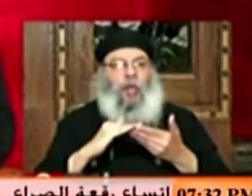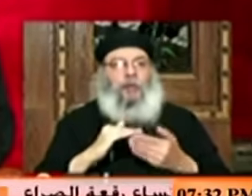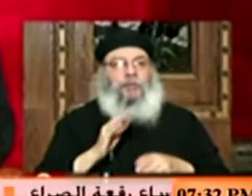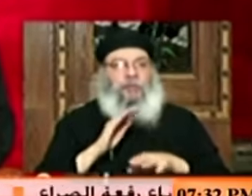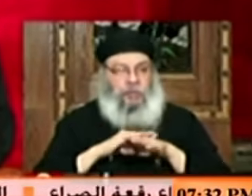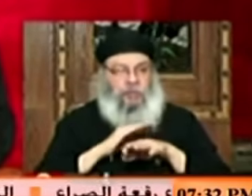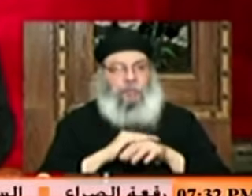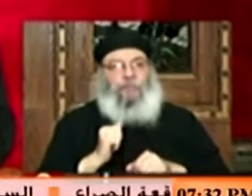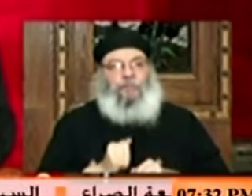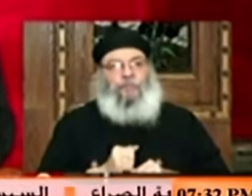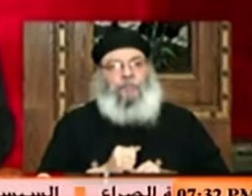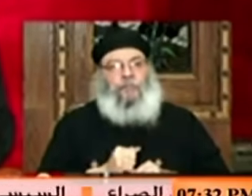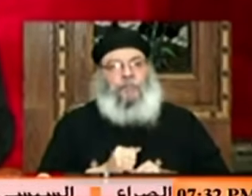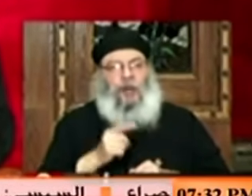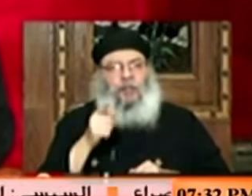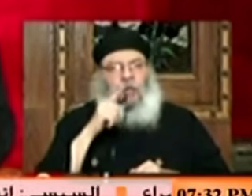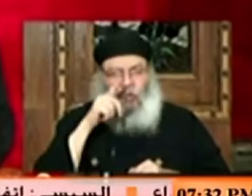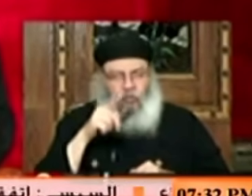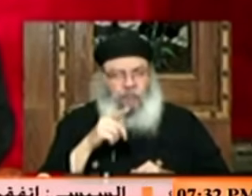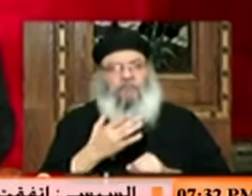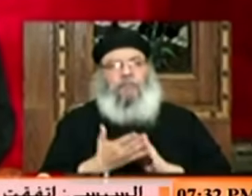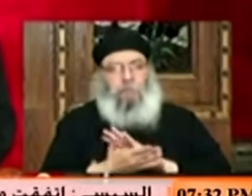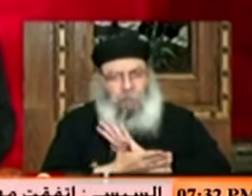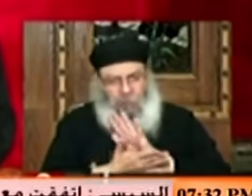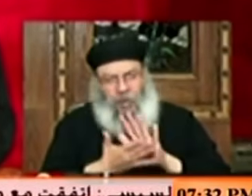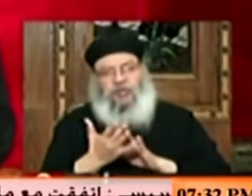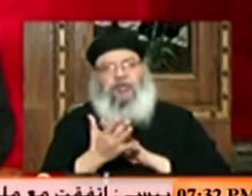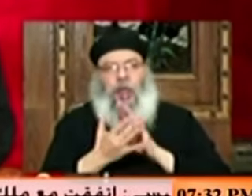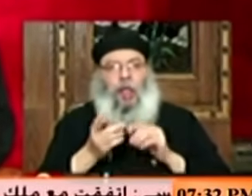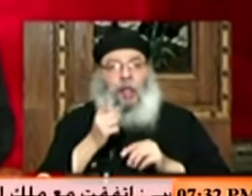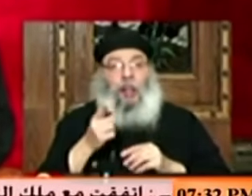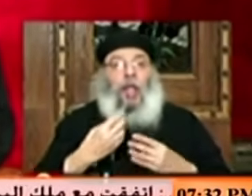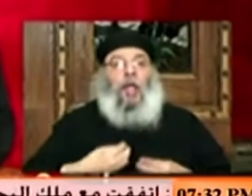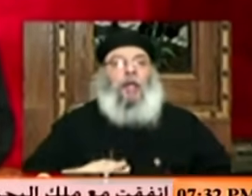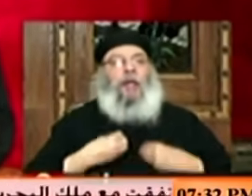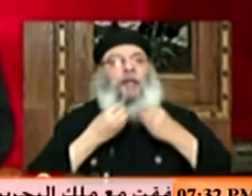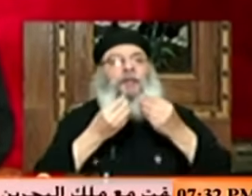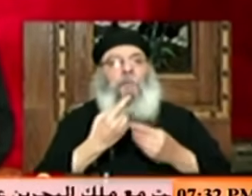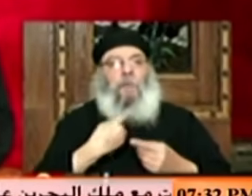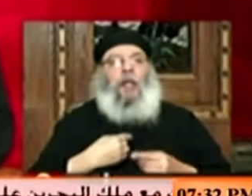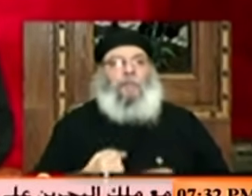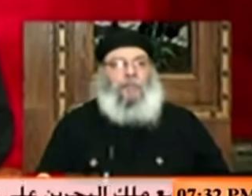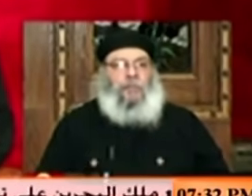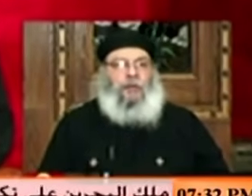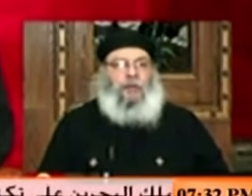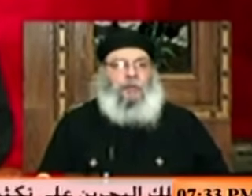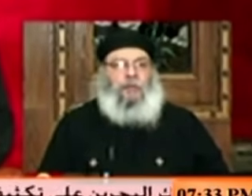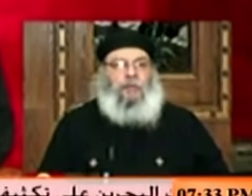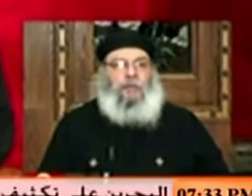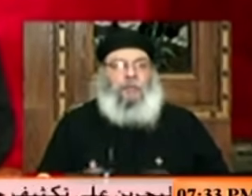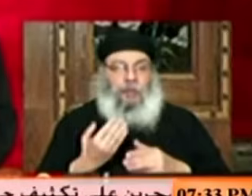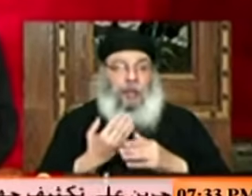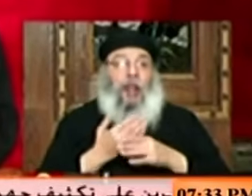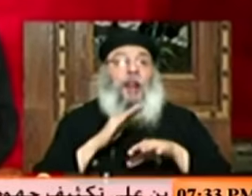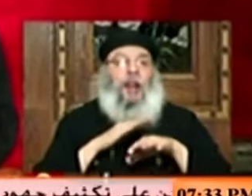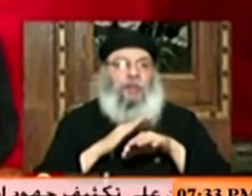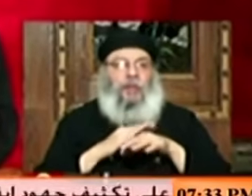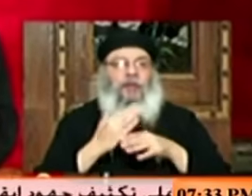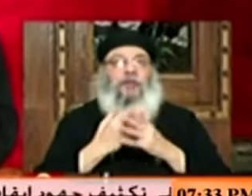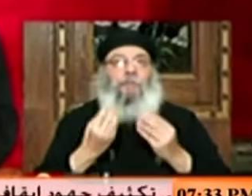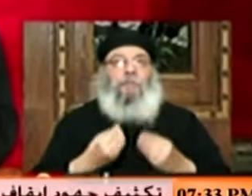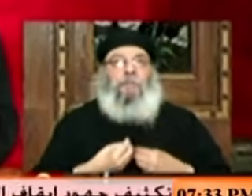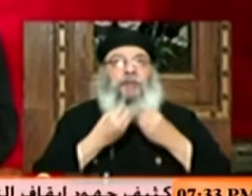اخدم حتى لو وجدت ضيقات قدم محبتك من خلال الخدمه لانك